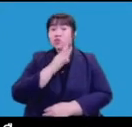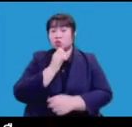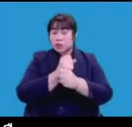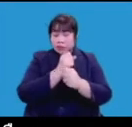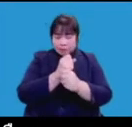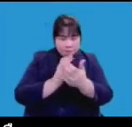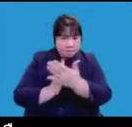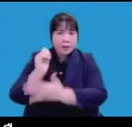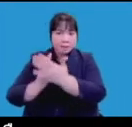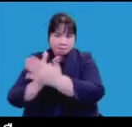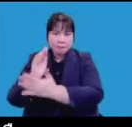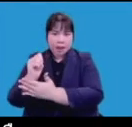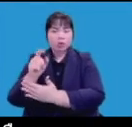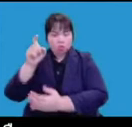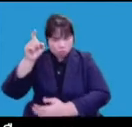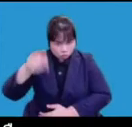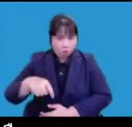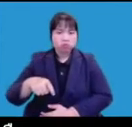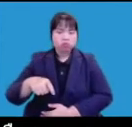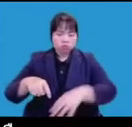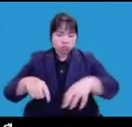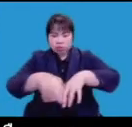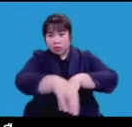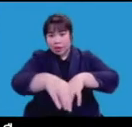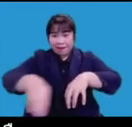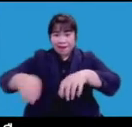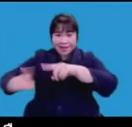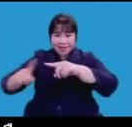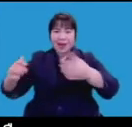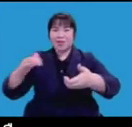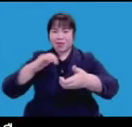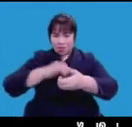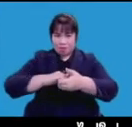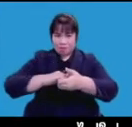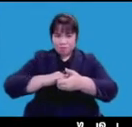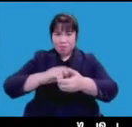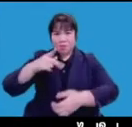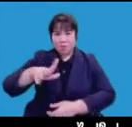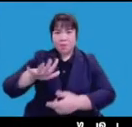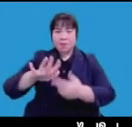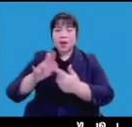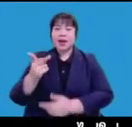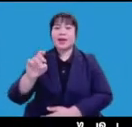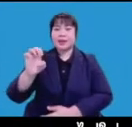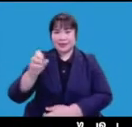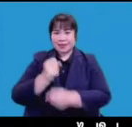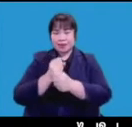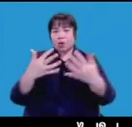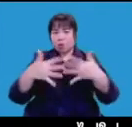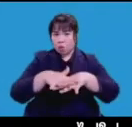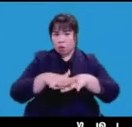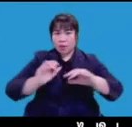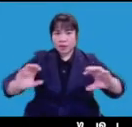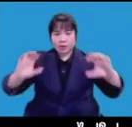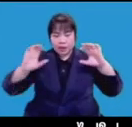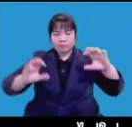กิดขึ้นได้เนี่ยต้องมีความร่วมมือจากเครือข่ายต่างๆซึ่งเราเรียกว่าภาคีร่วมในการทำงานนะครับซึ่งก็มีทั้งภาครัฐ